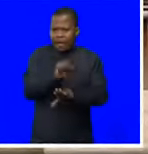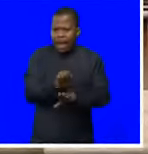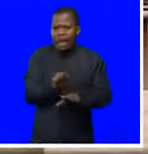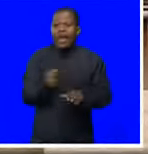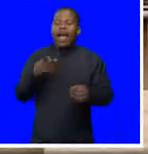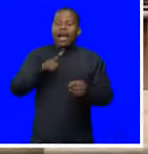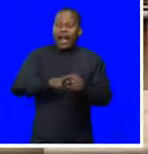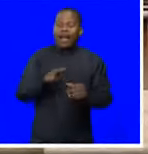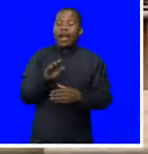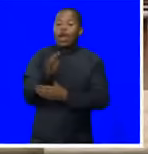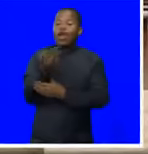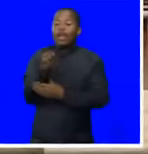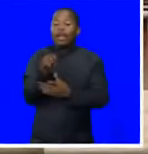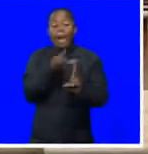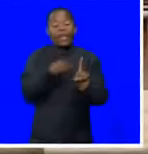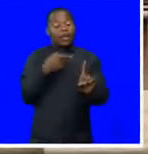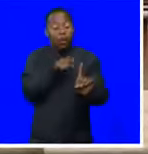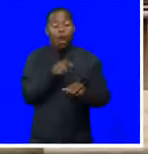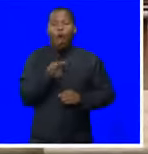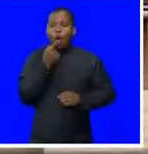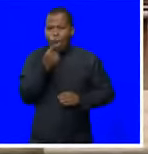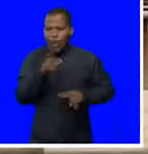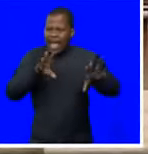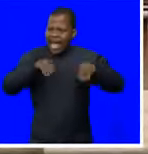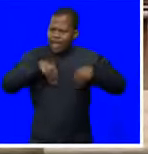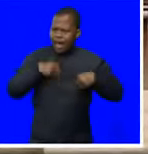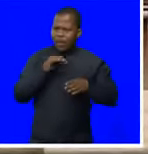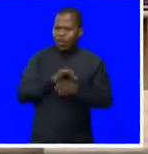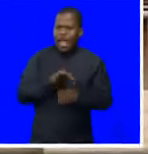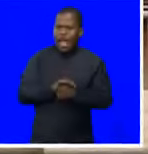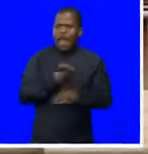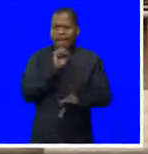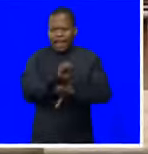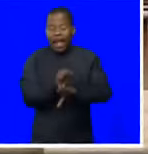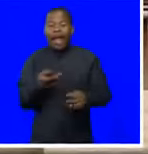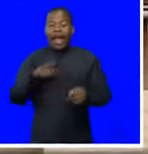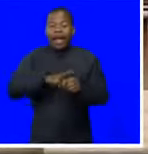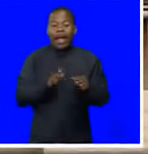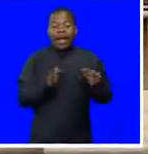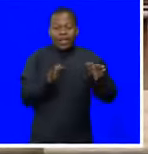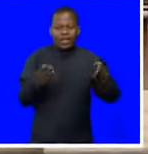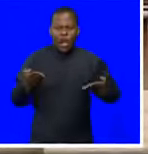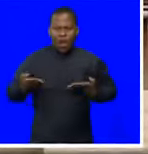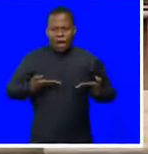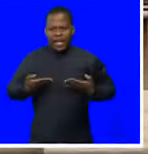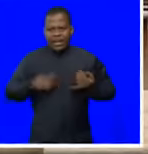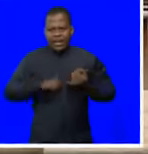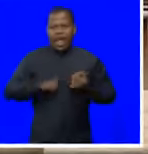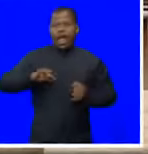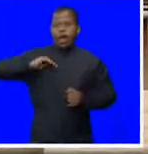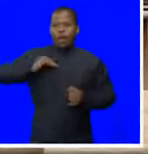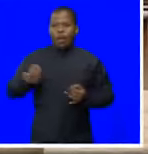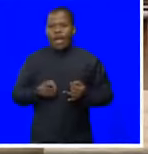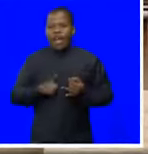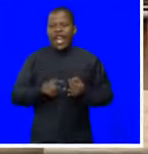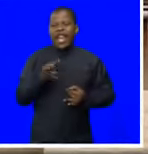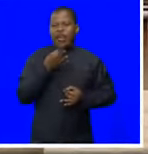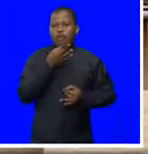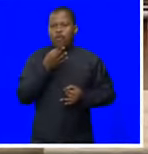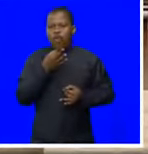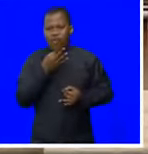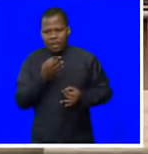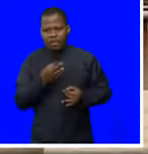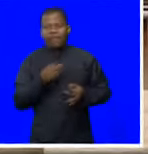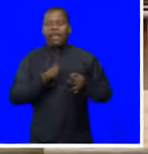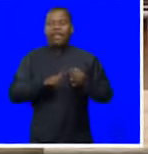utheke uya kumukela lokhu kanye neluhlangothi lema business ikakhulukati kubomake nebantfu labasha kanye netema